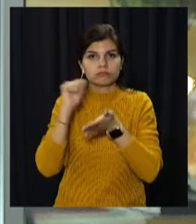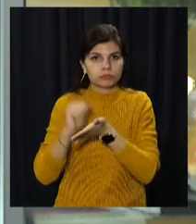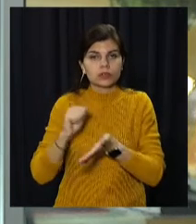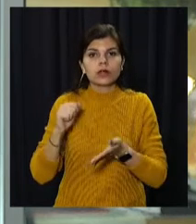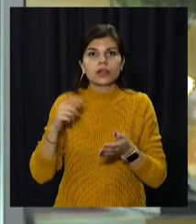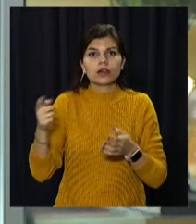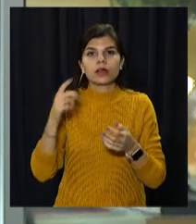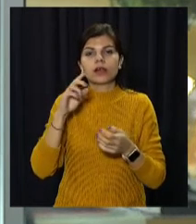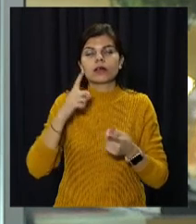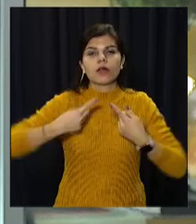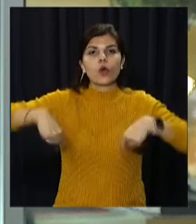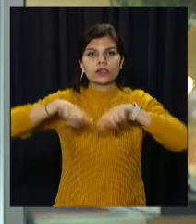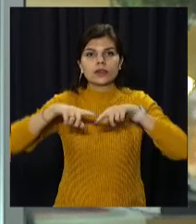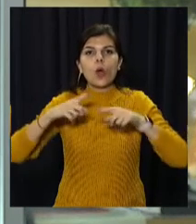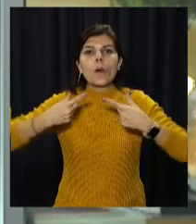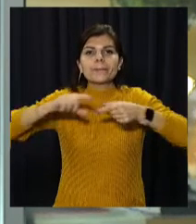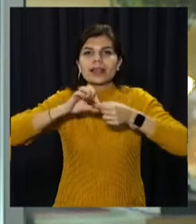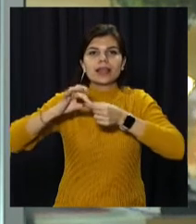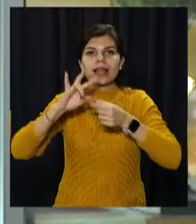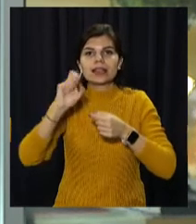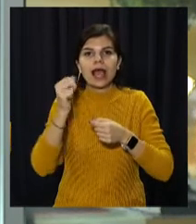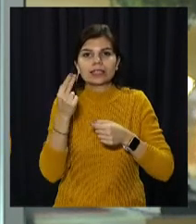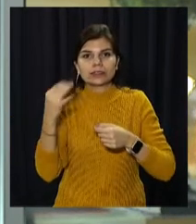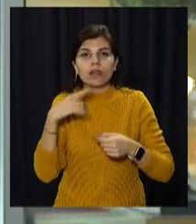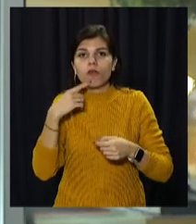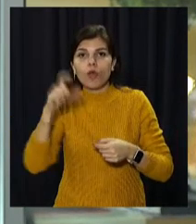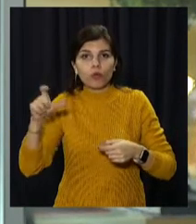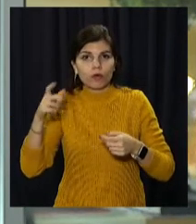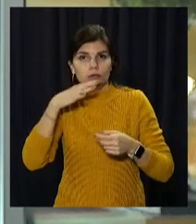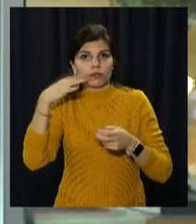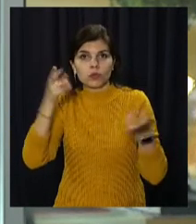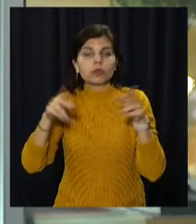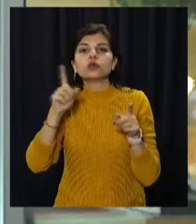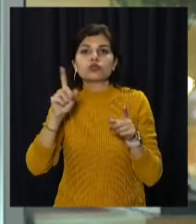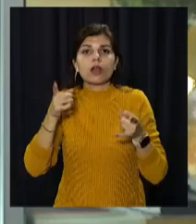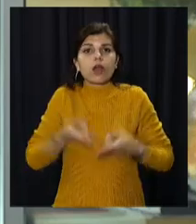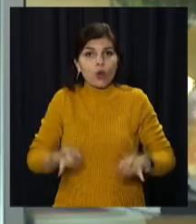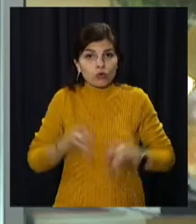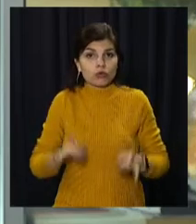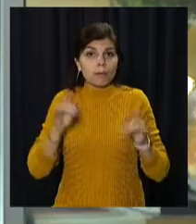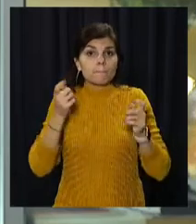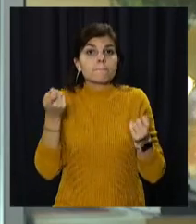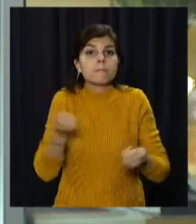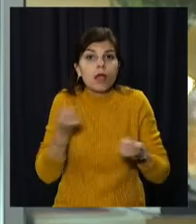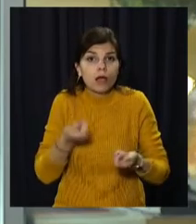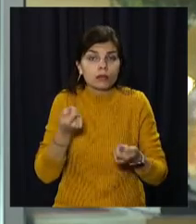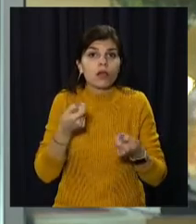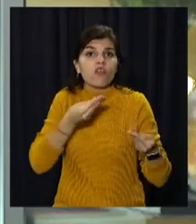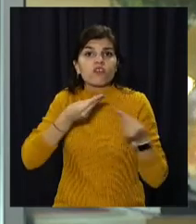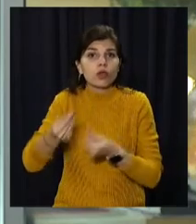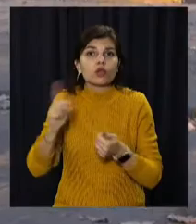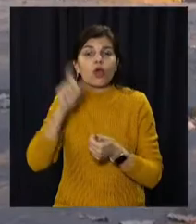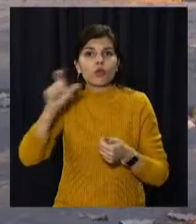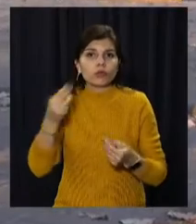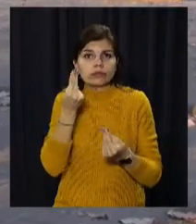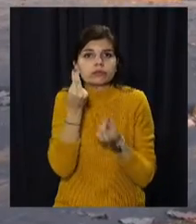аналітики Організації Об'єднаних Націй. Населення України може скоротитися передусім через низьку народжуваність. На це впливає поганий